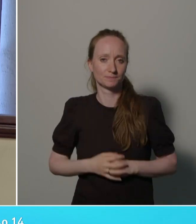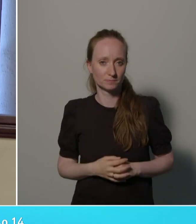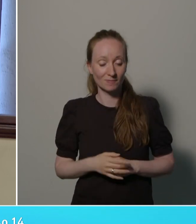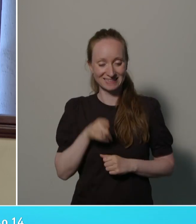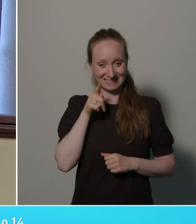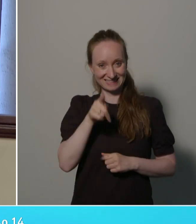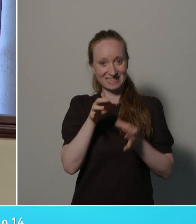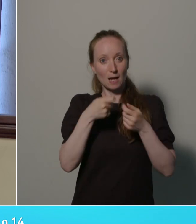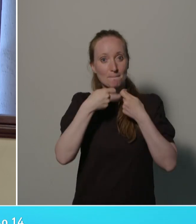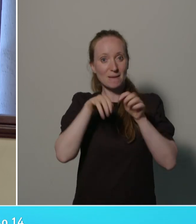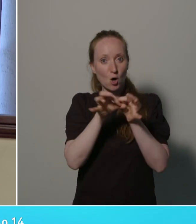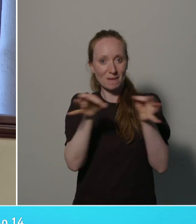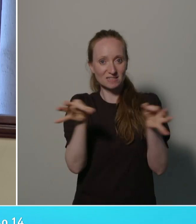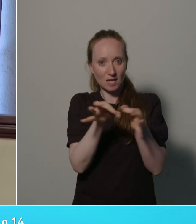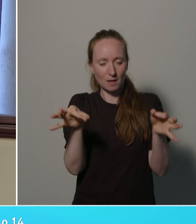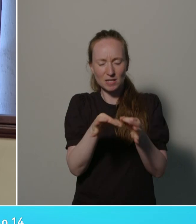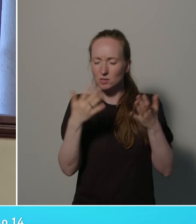so umfangreich den